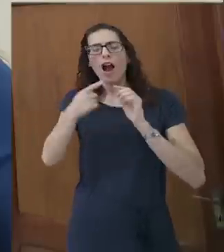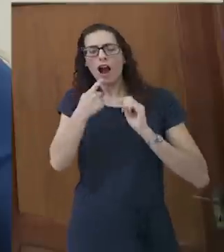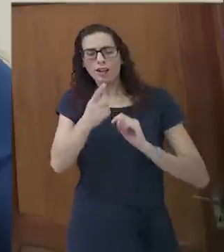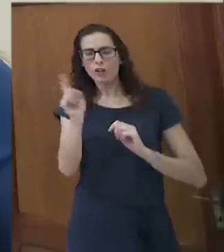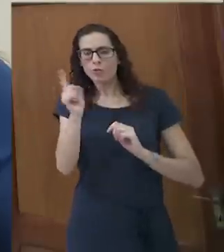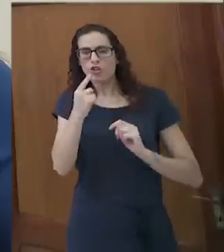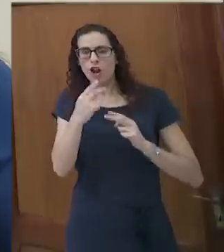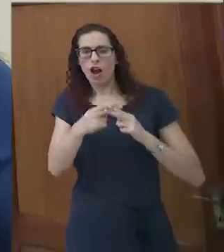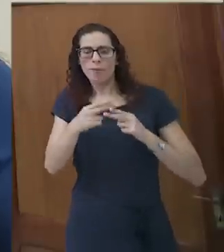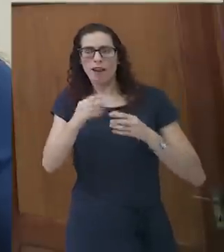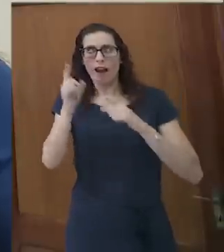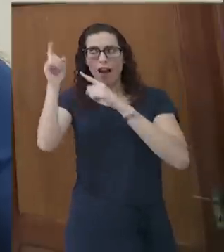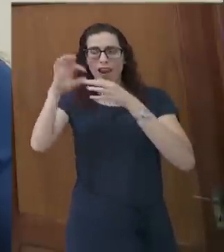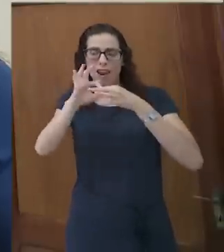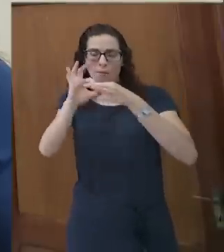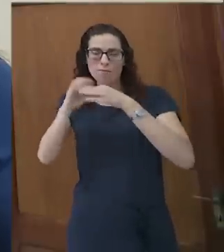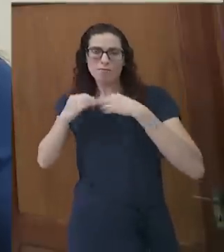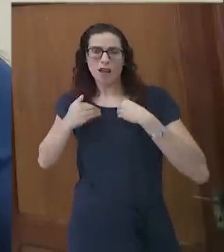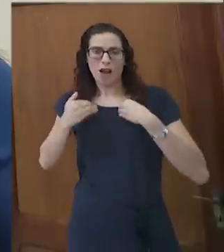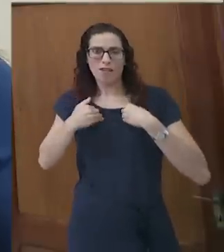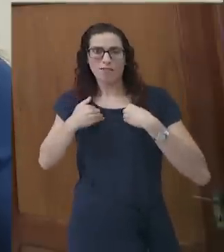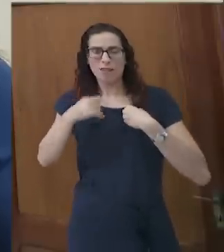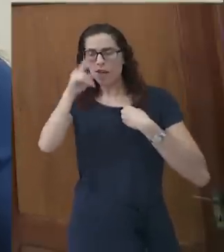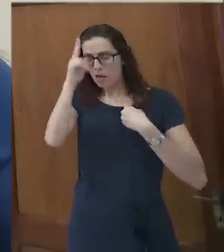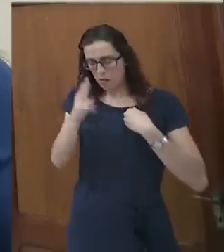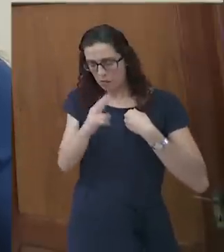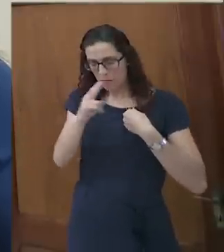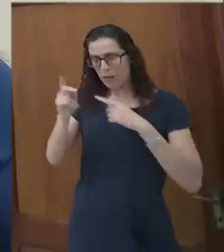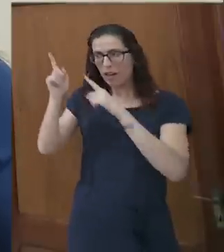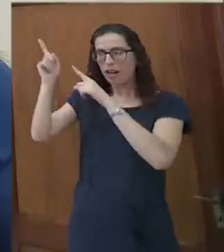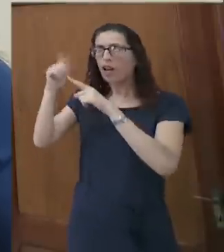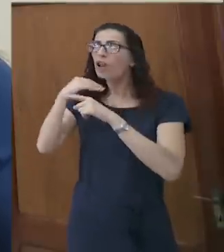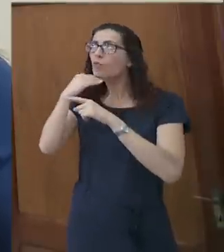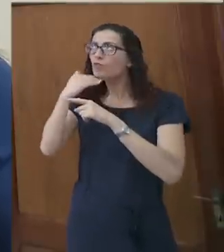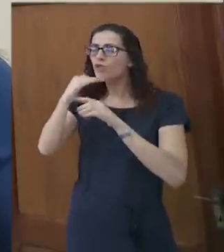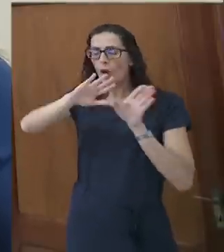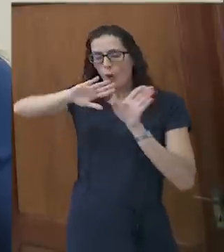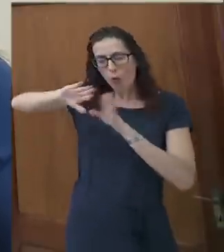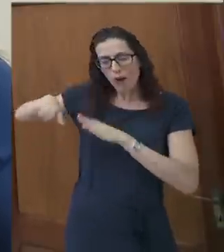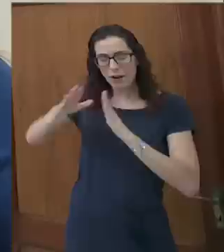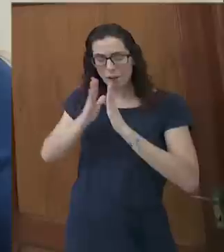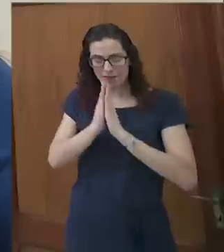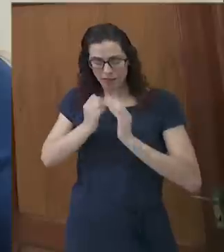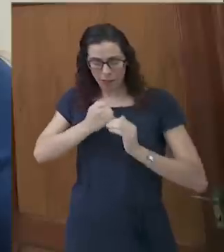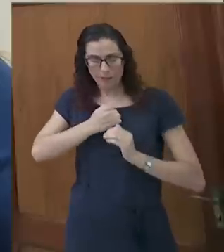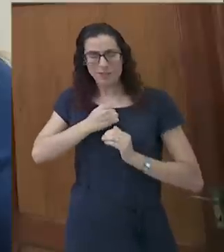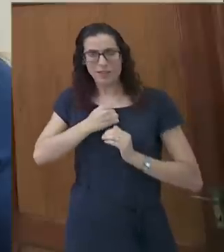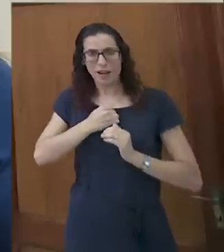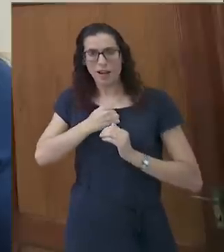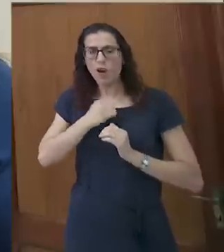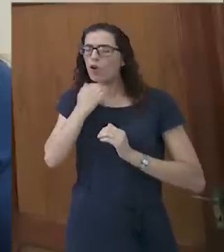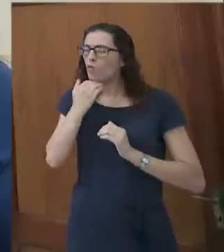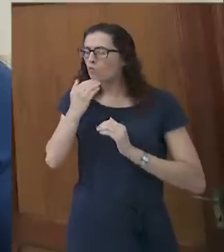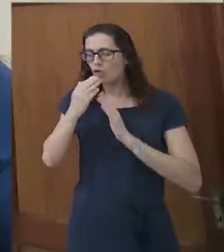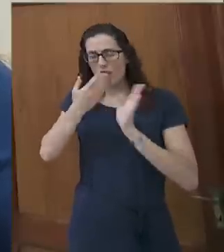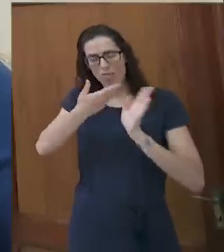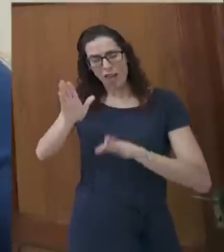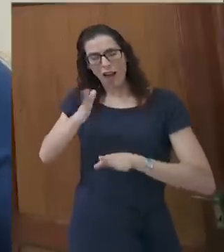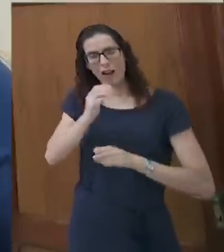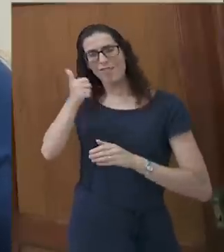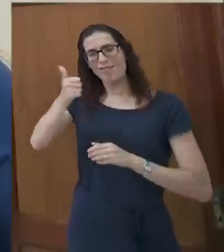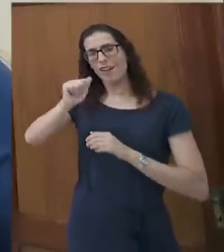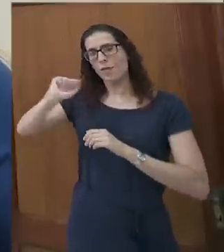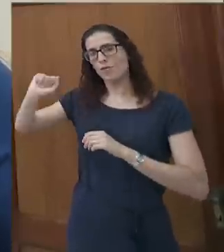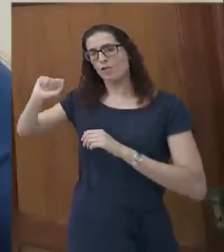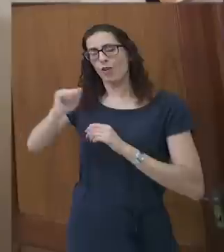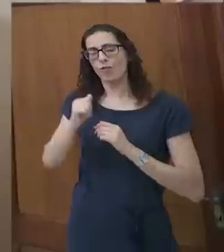x'għamel miegħi. Imbierek Alla li ma warrabx it-talba tiegħi, ma warrabx minn fuq it-tieba tiegħu.